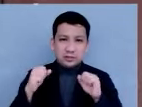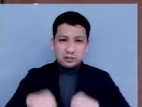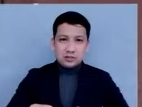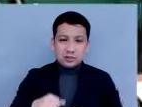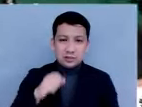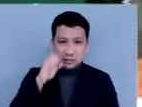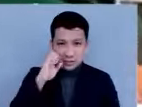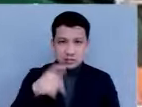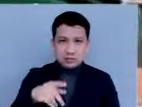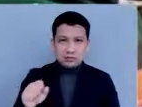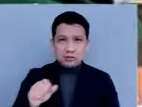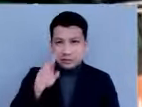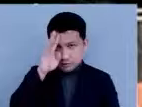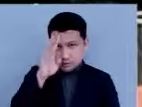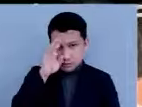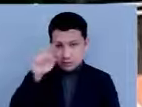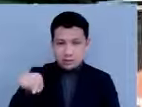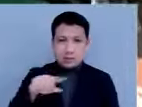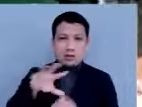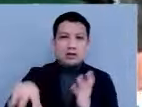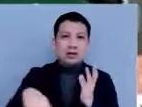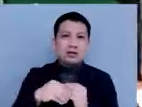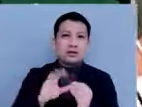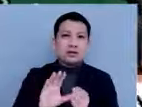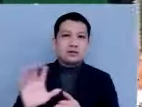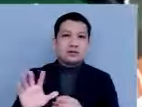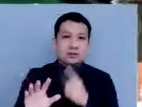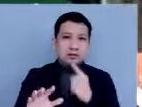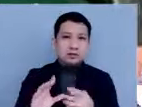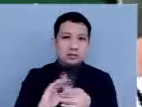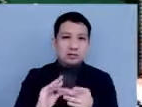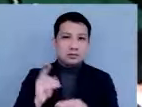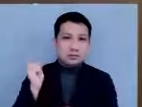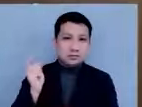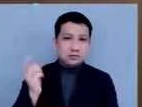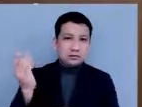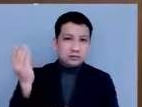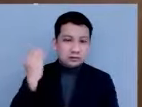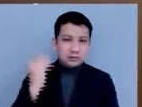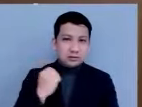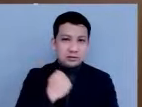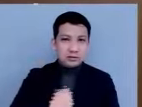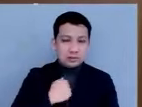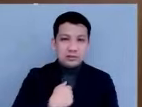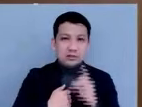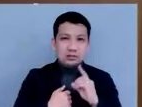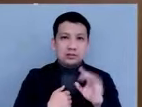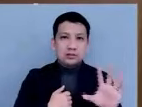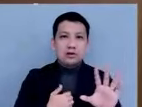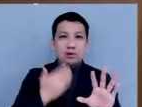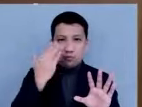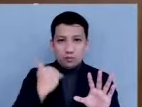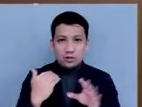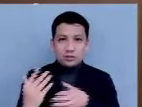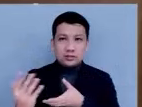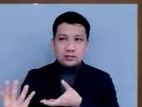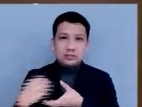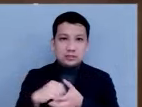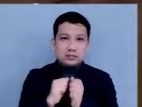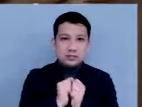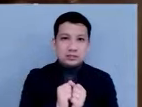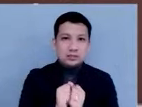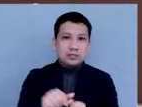Espinosa na gawa-gawa niya lang lahat ng kanyang testimonya noon. Sabay sorry kay De Lima dahil sa pagdawit sa dating